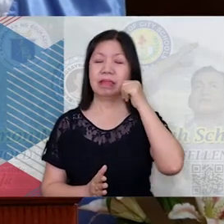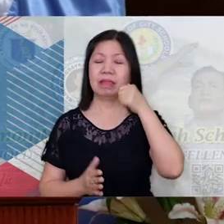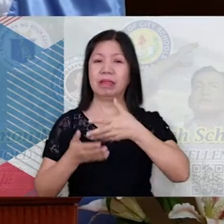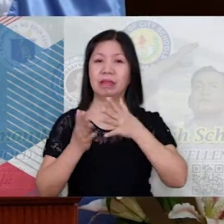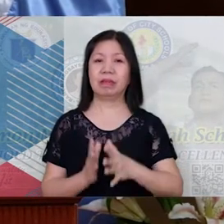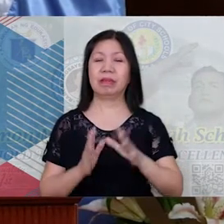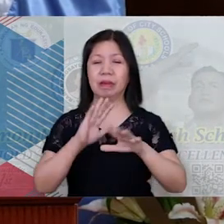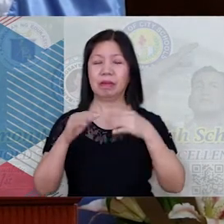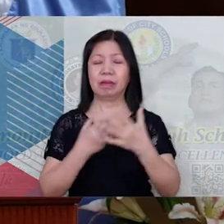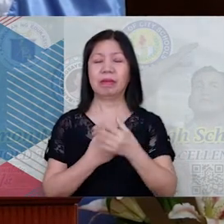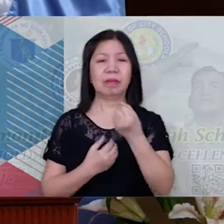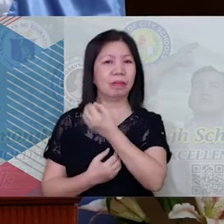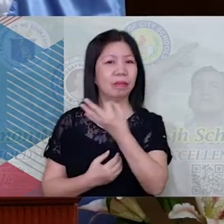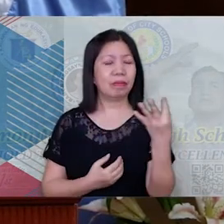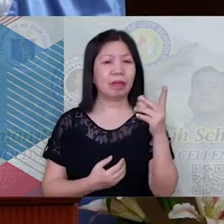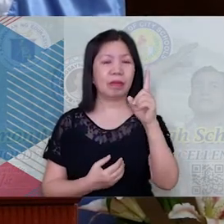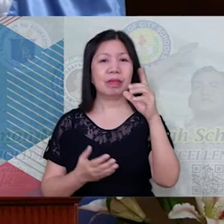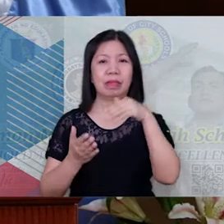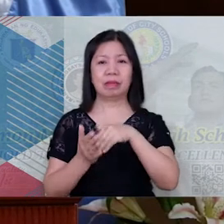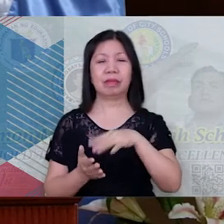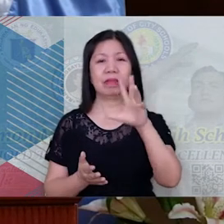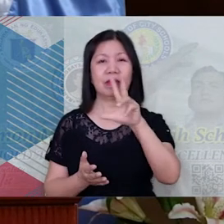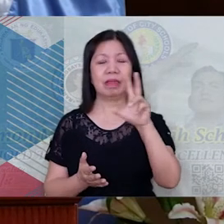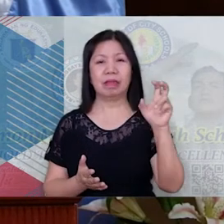may kabuuan bilang na